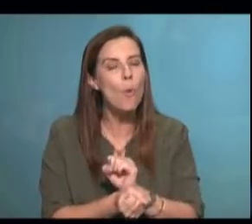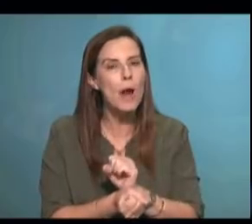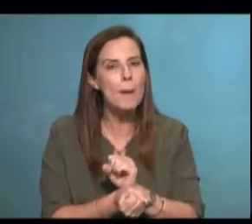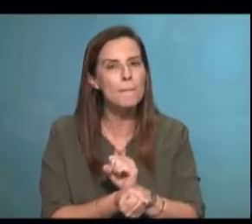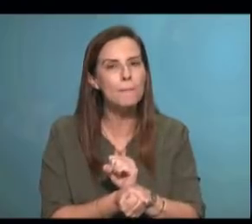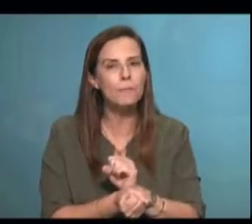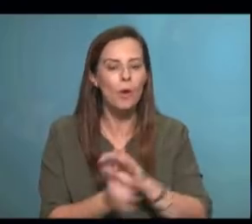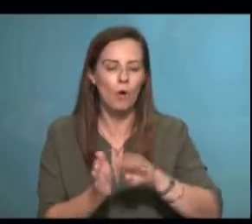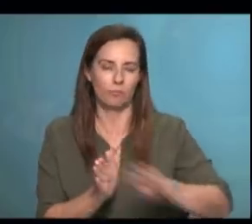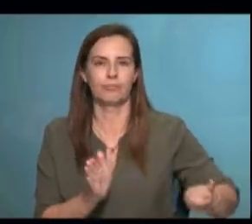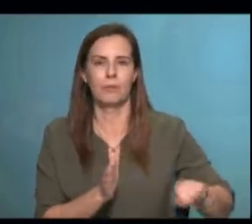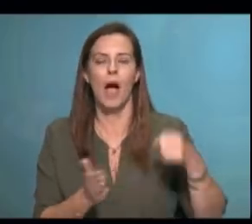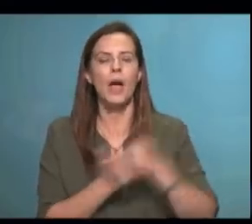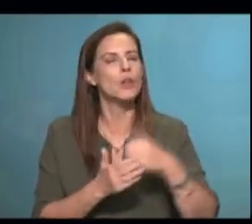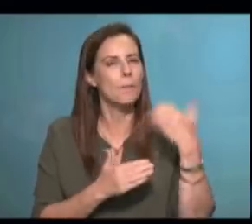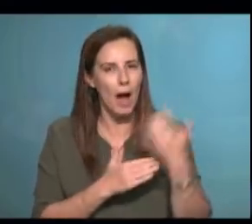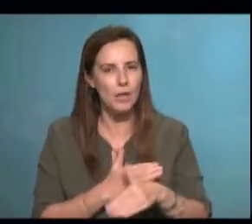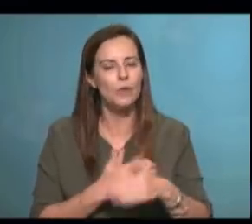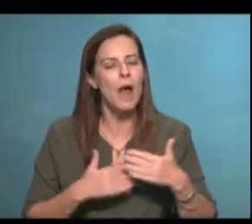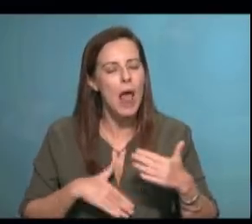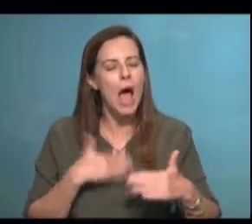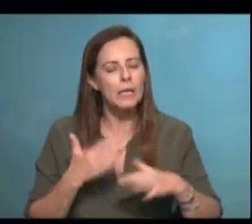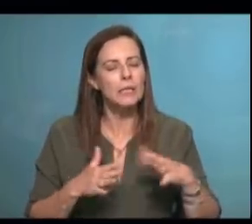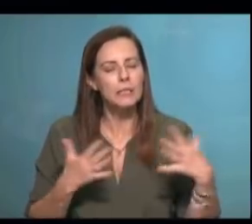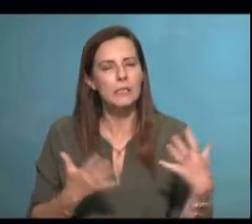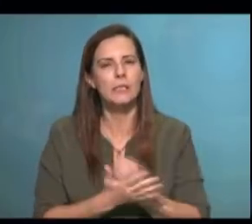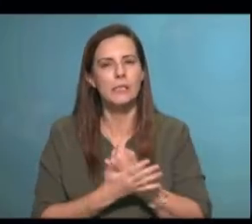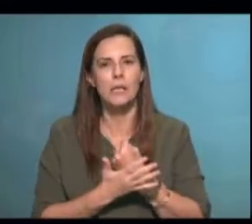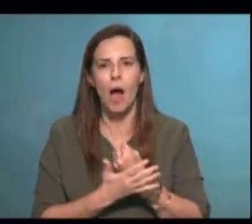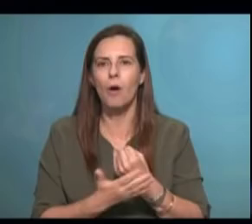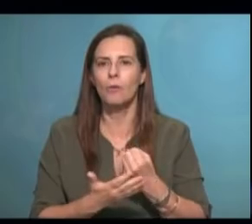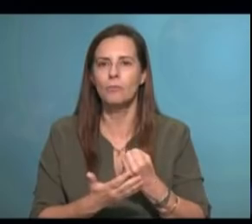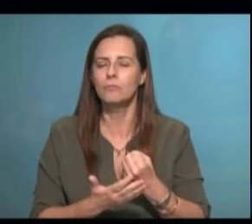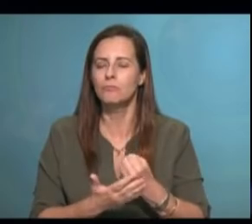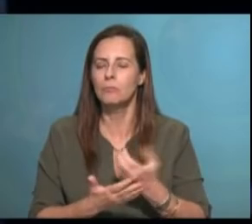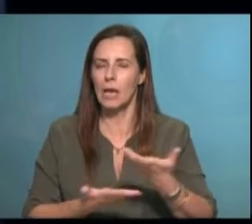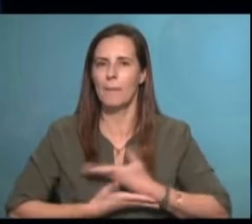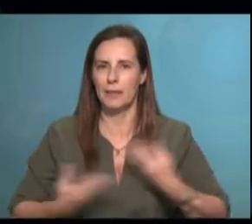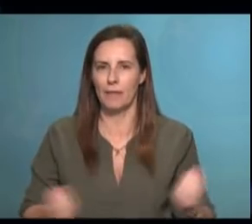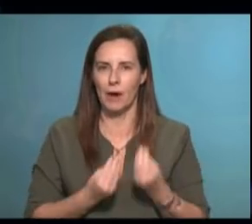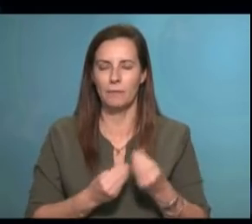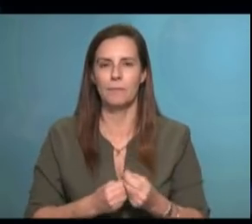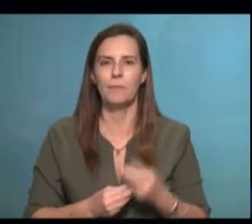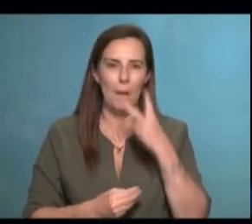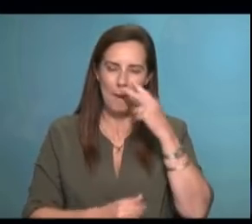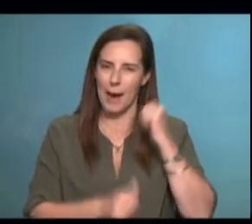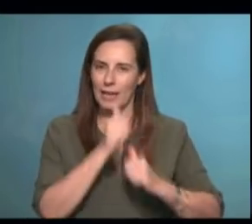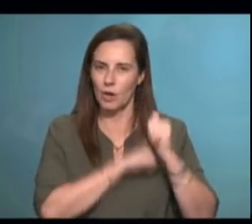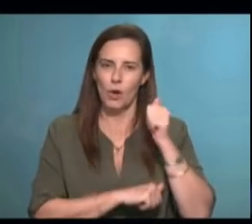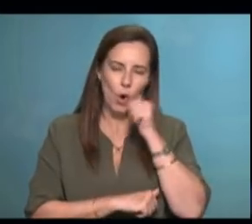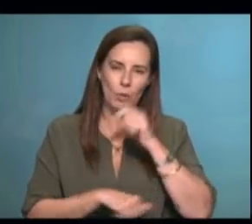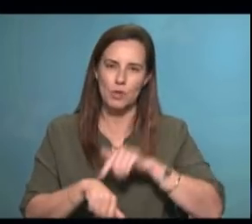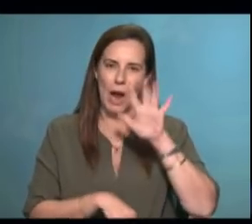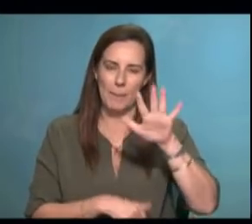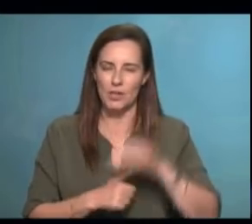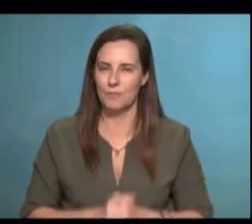מודרו, עד שבסופו של דבר לאט לאט הצליחו להוציא לציבור, שהיה לו קשה מאוד לקבל את החומרים האלה. מבט לאחור. כל יום, 5 בערב. תודה